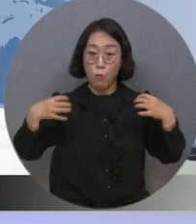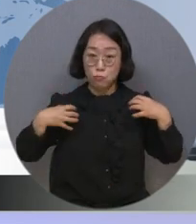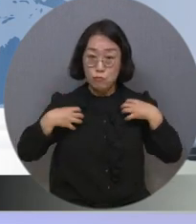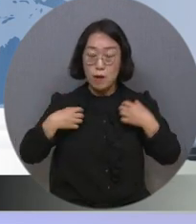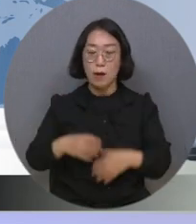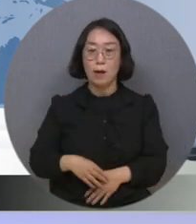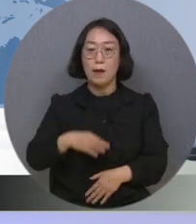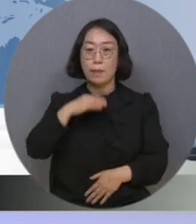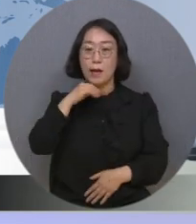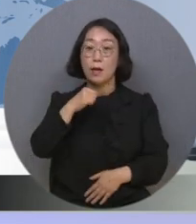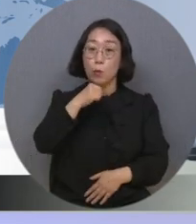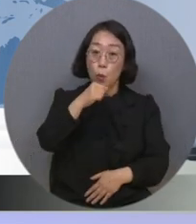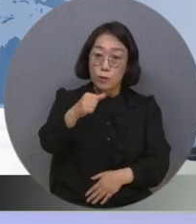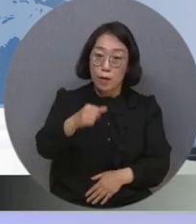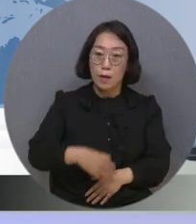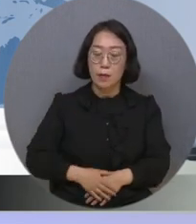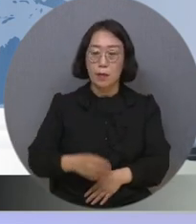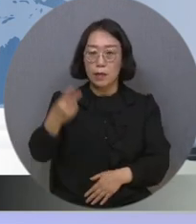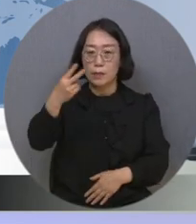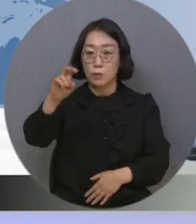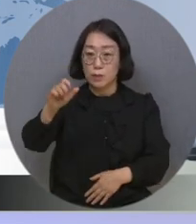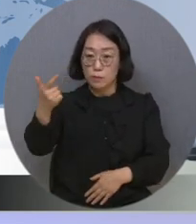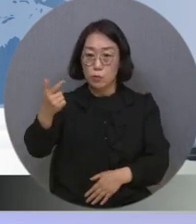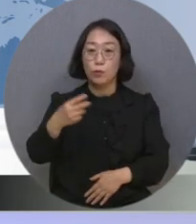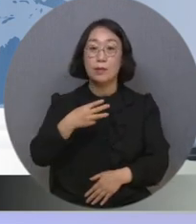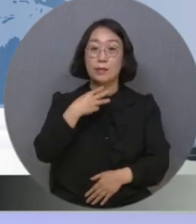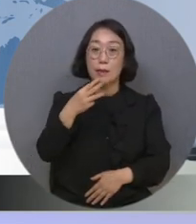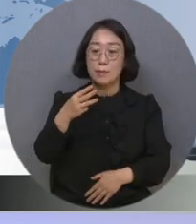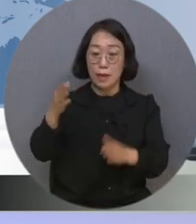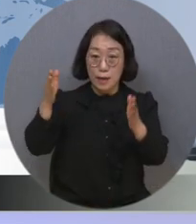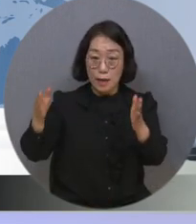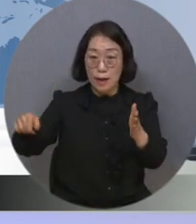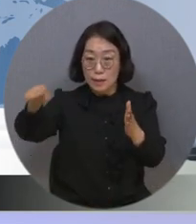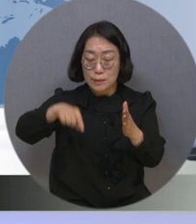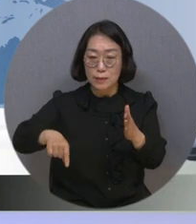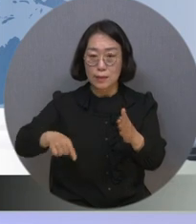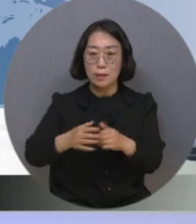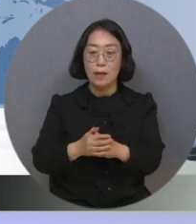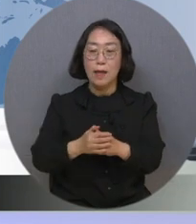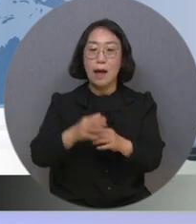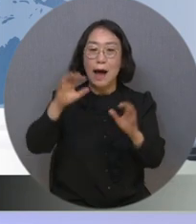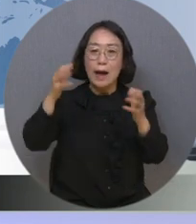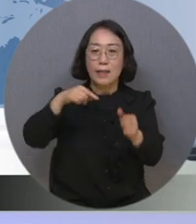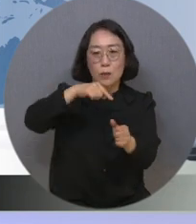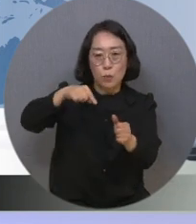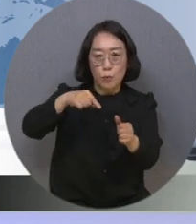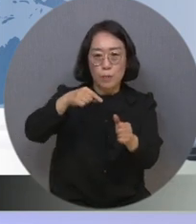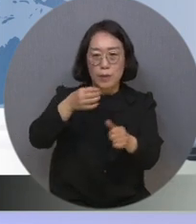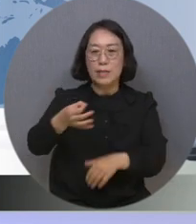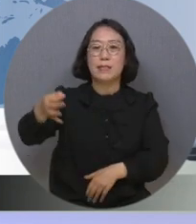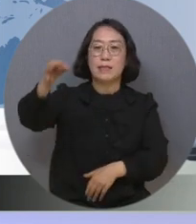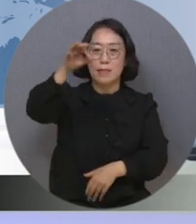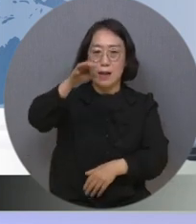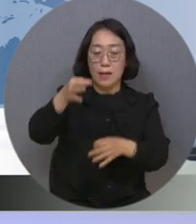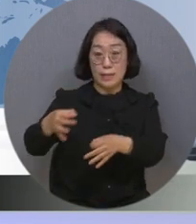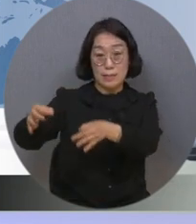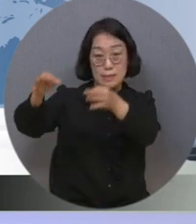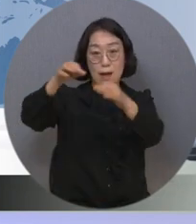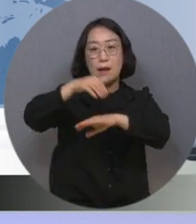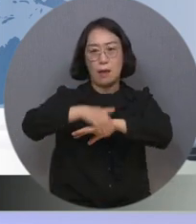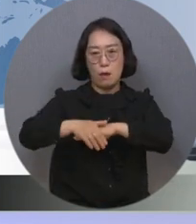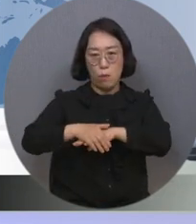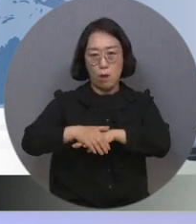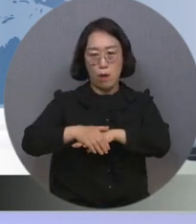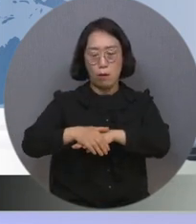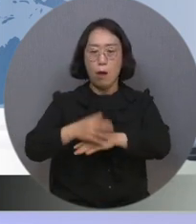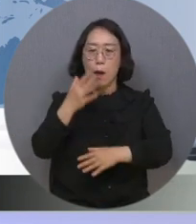5세를 시작으로 2026년 만 3세까지 유아학비 지원금을 인상하기로 했습니다. 단 한 명의 유아도